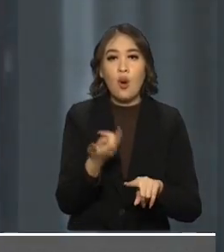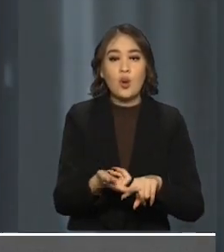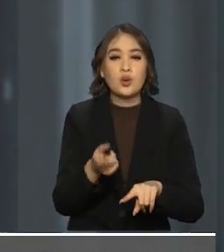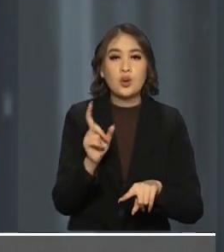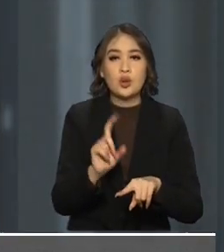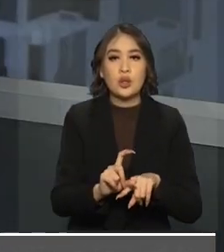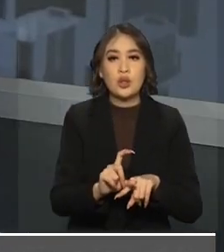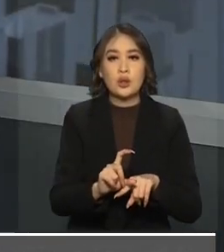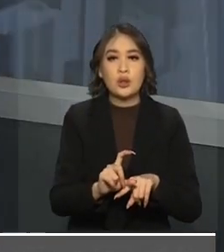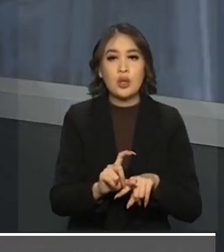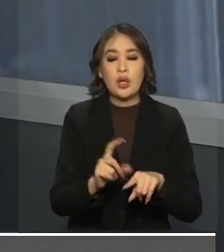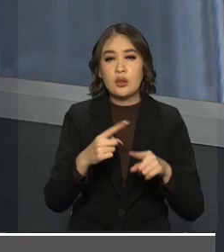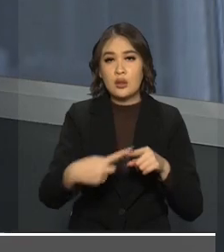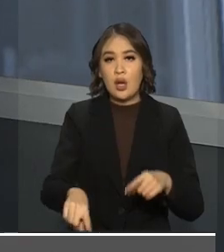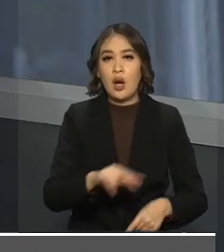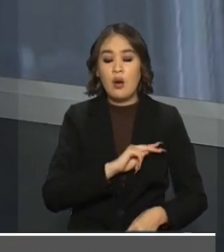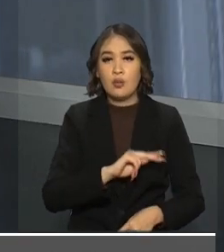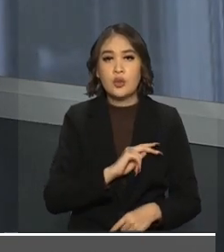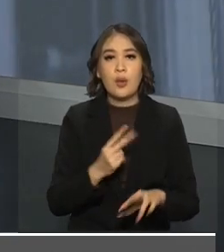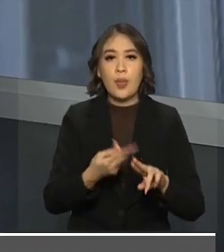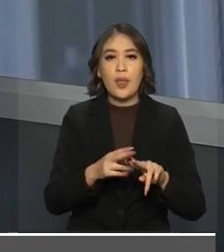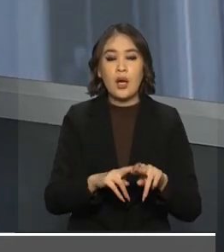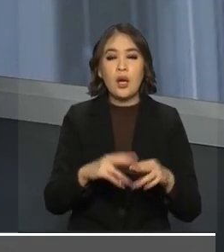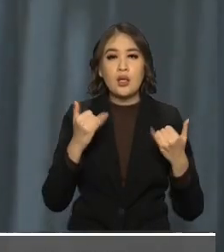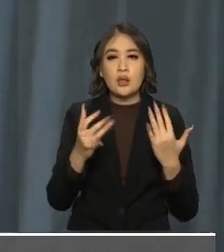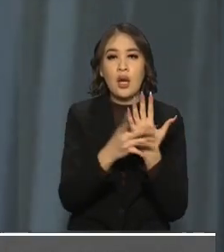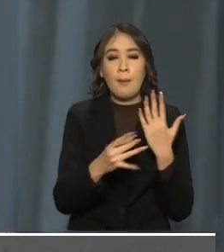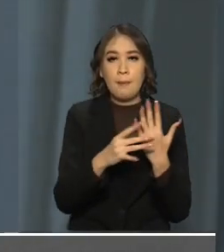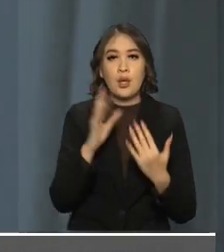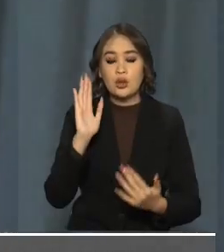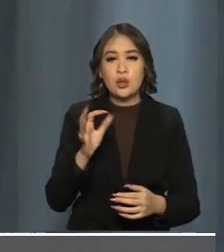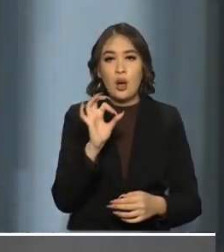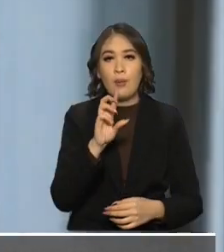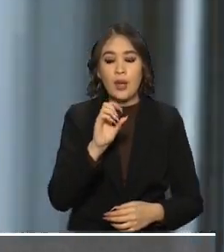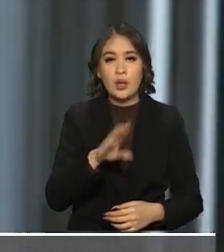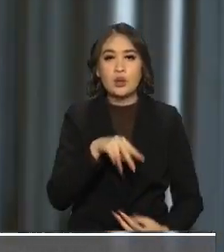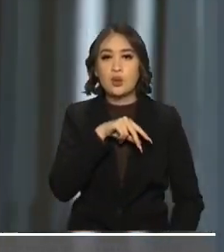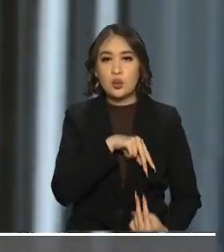очень эффективно работают. Насколько мне известно, сегодня аттестацию производственных объектов и условий